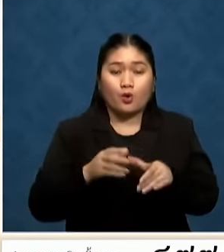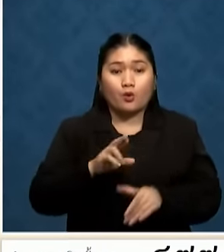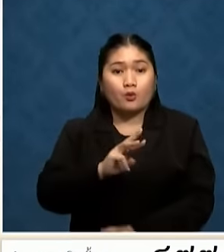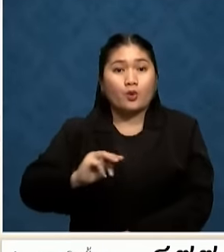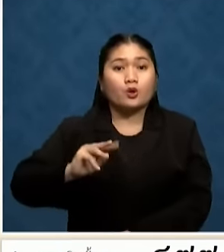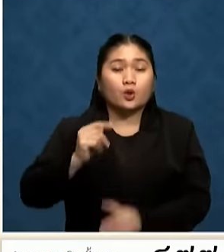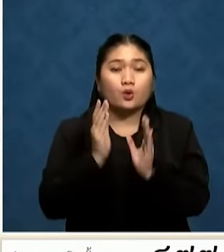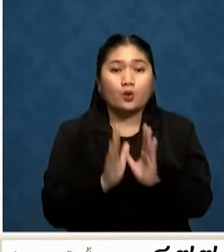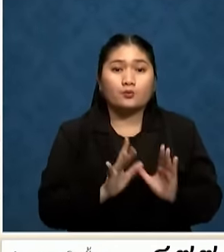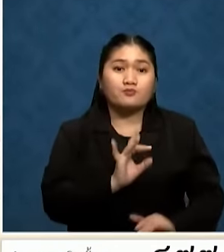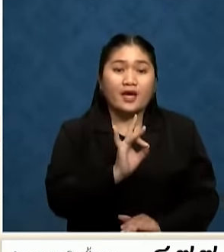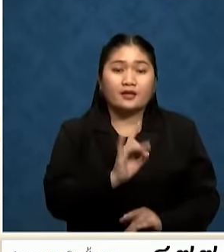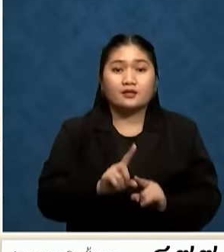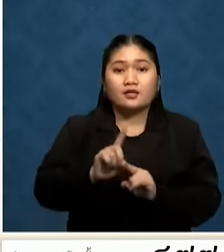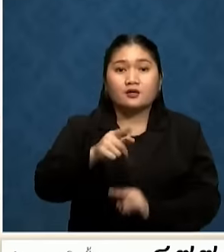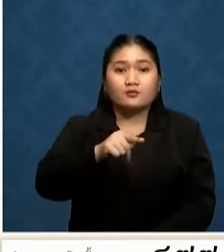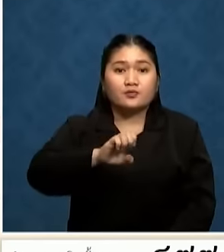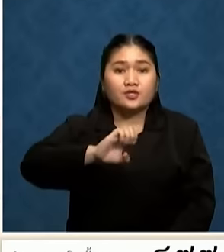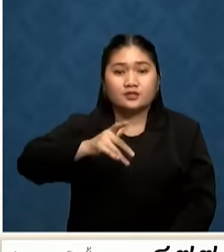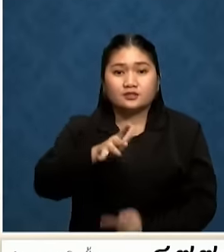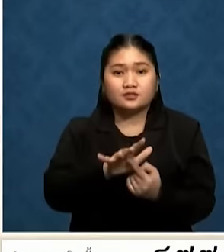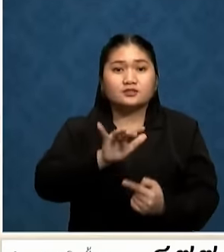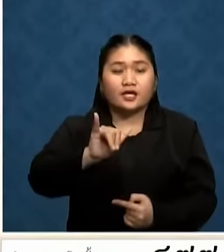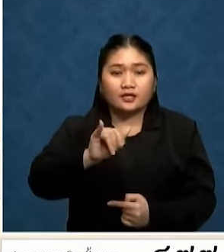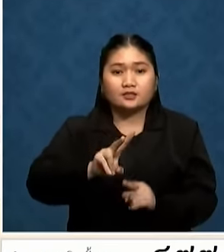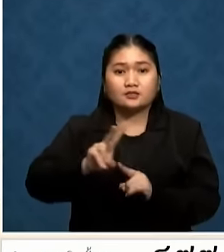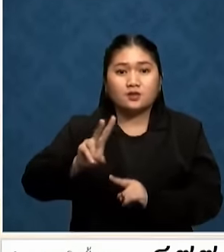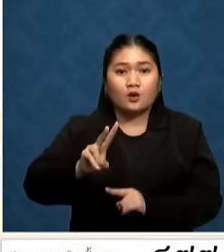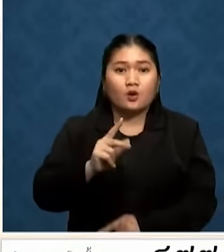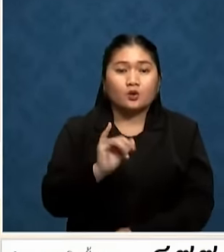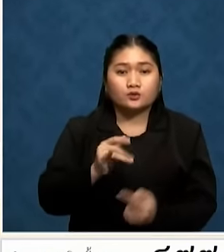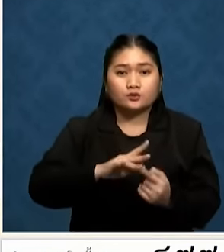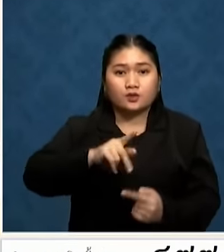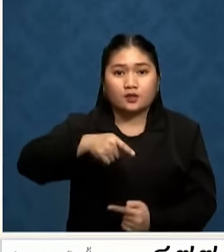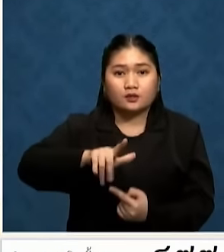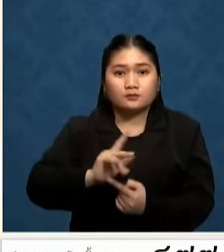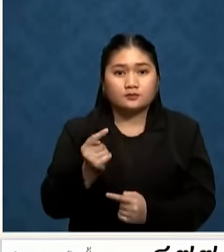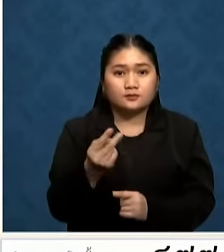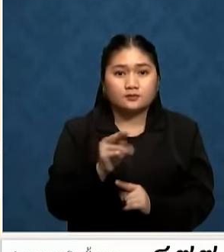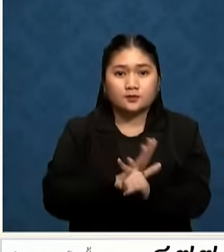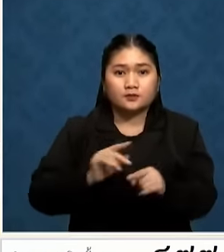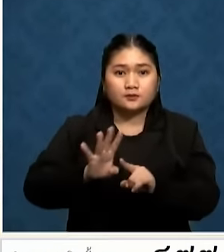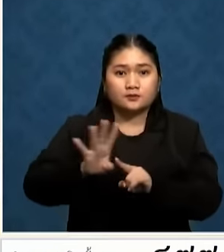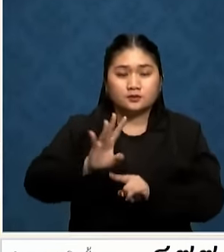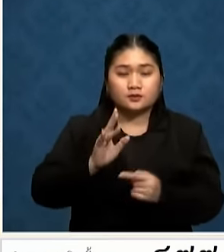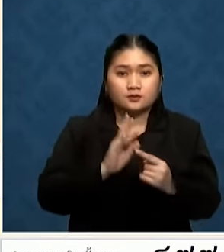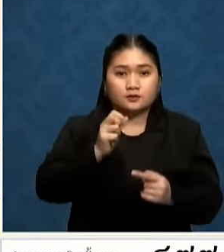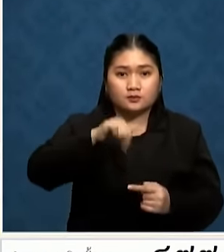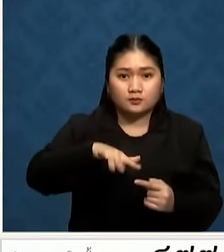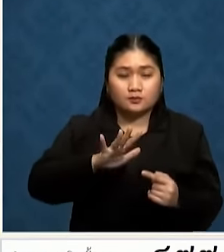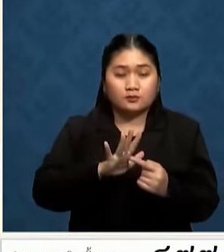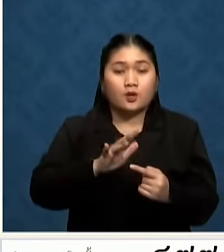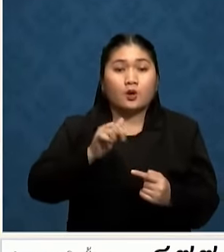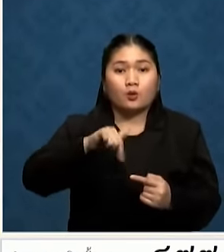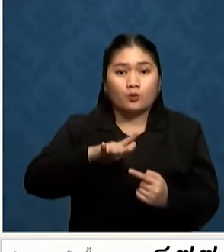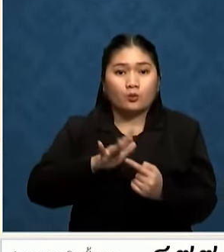8 ท่านดังนี้1.นพิชัยชุนหาวชิระ2.นจุลพันธอมอนวิวัตร3.นเผ่าภูมิโรธษณะส